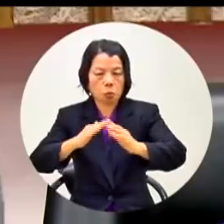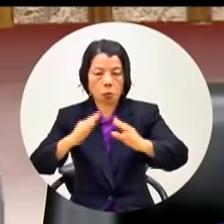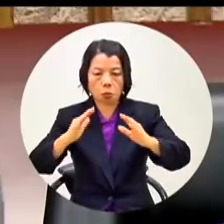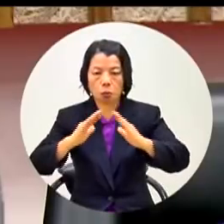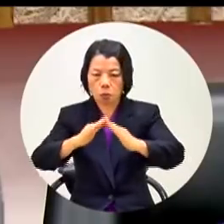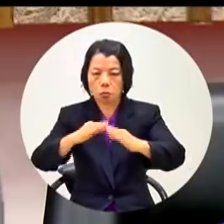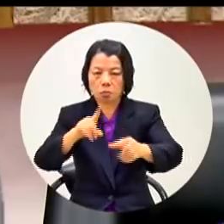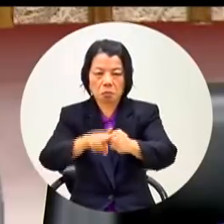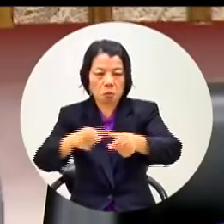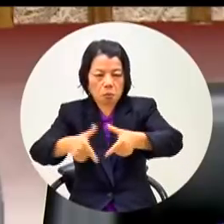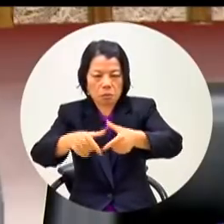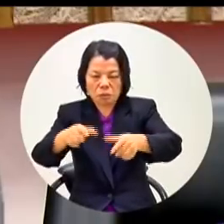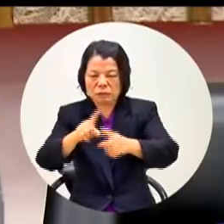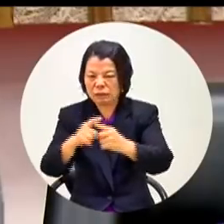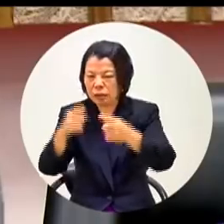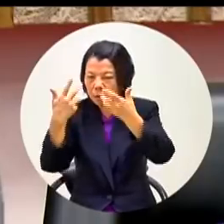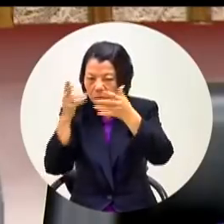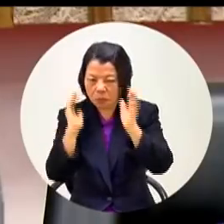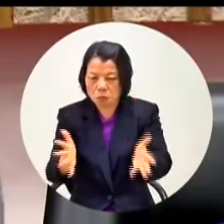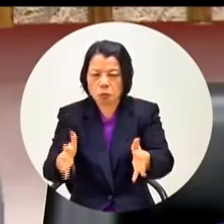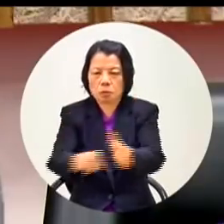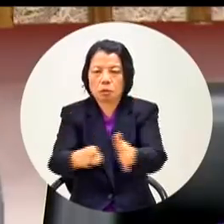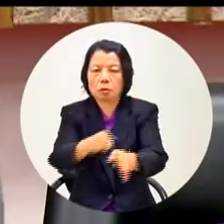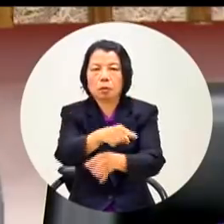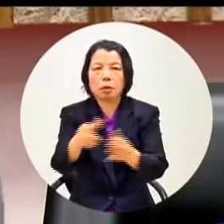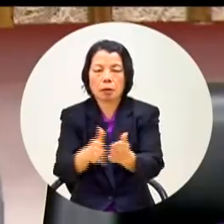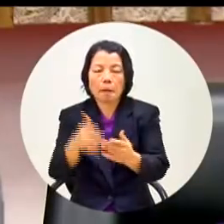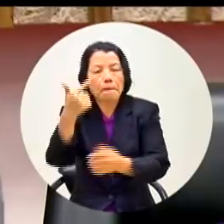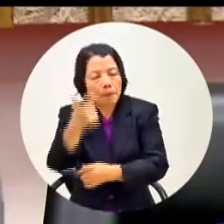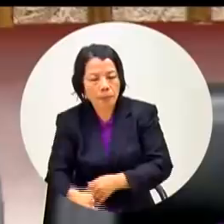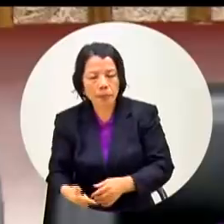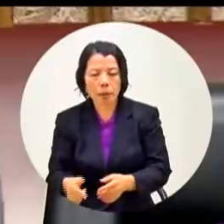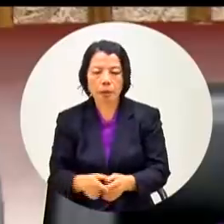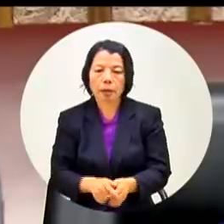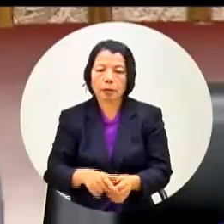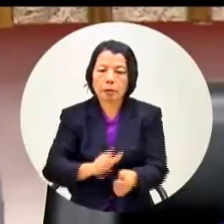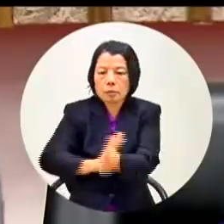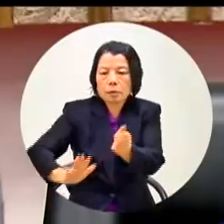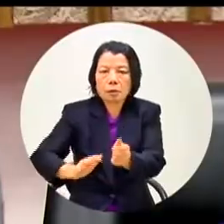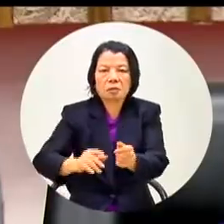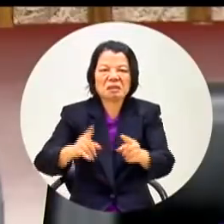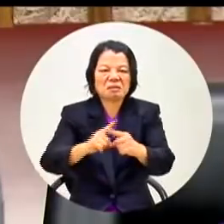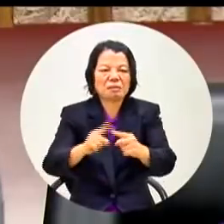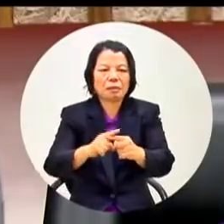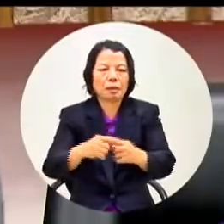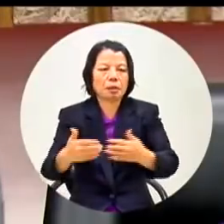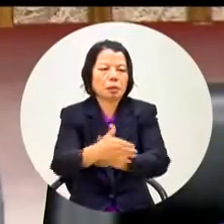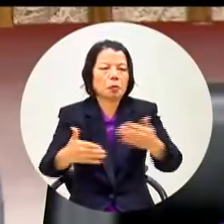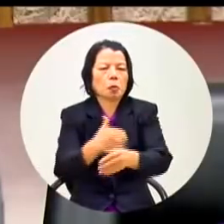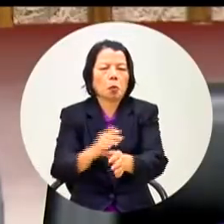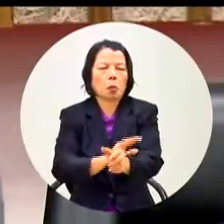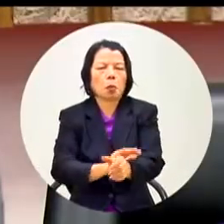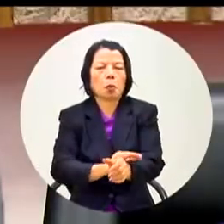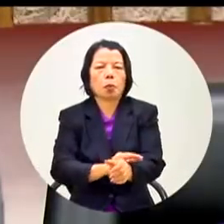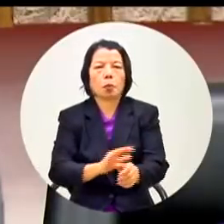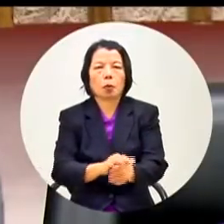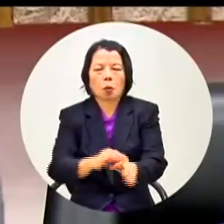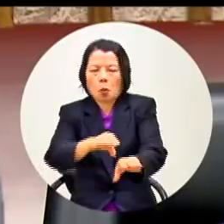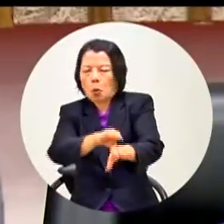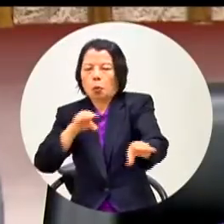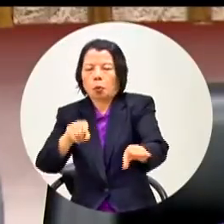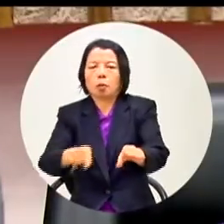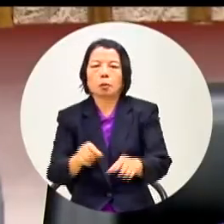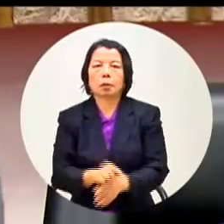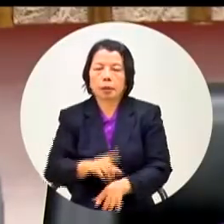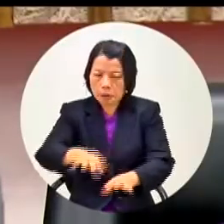经呢，慢慢的因为造成交通的困扰，好，所以呢，已经开始在考量我们交通的这些运输的部